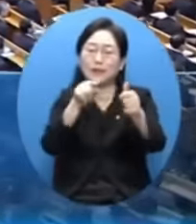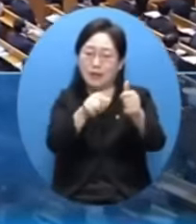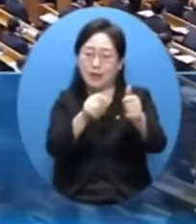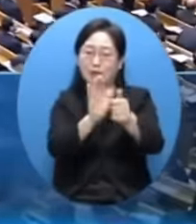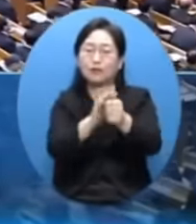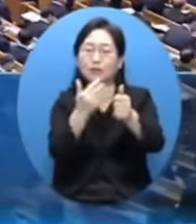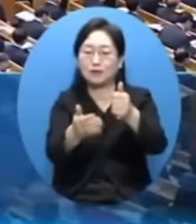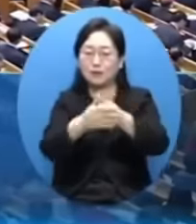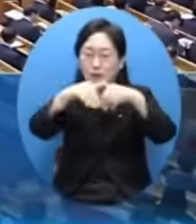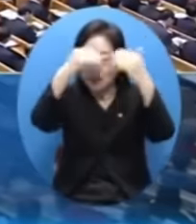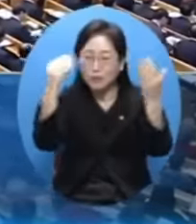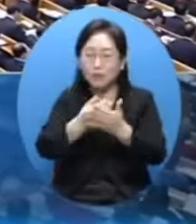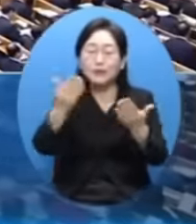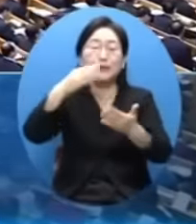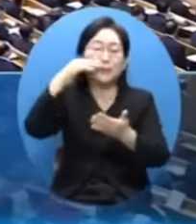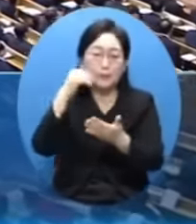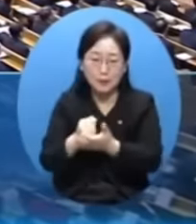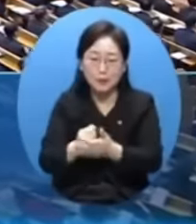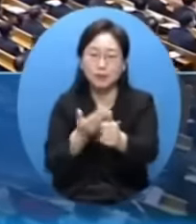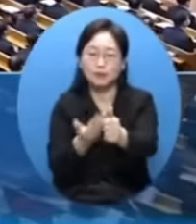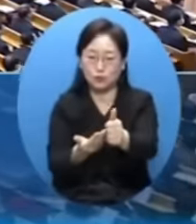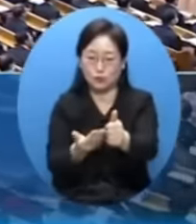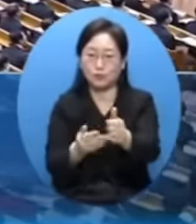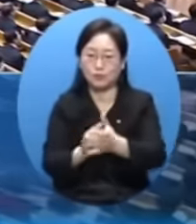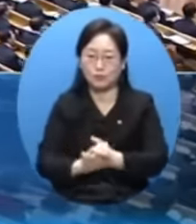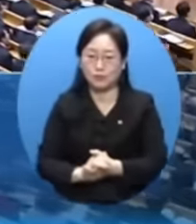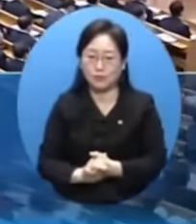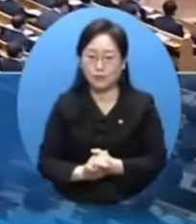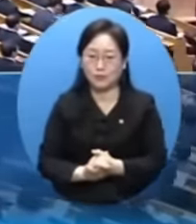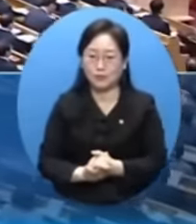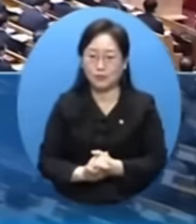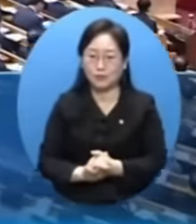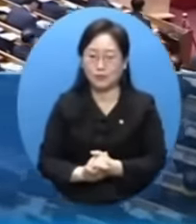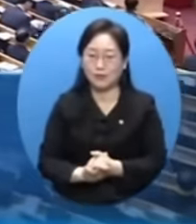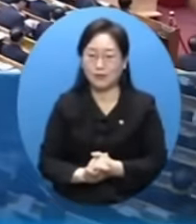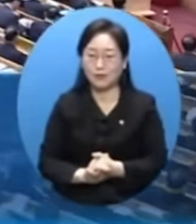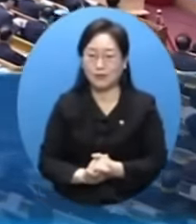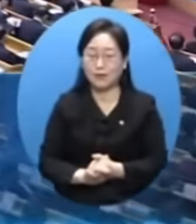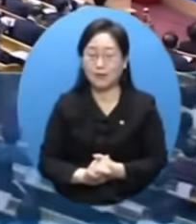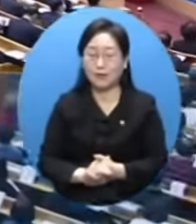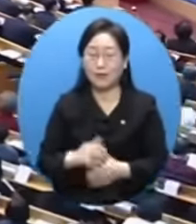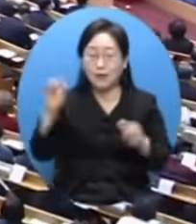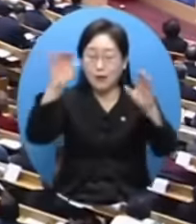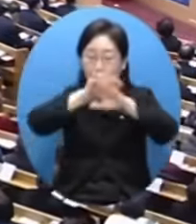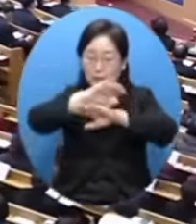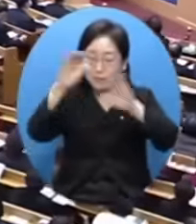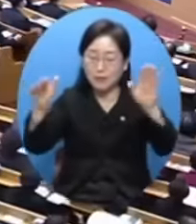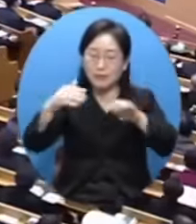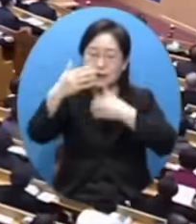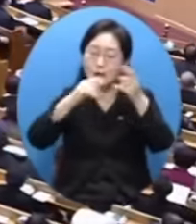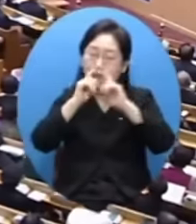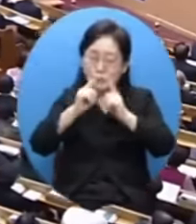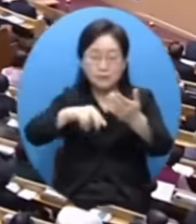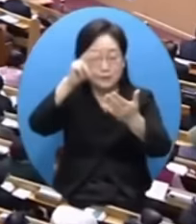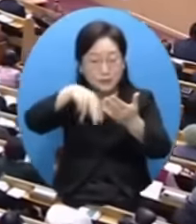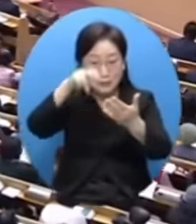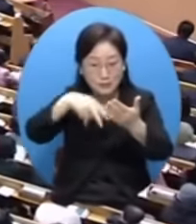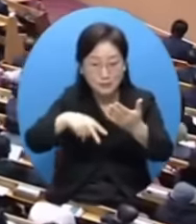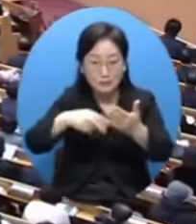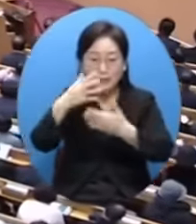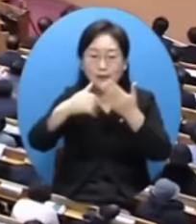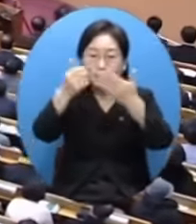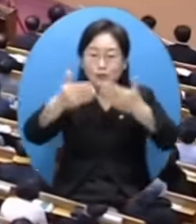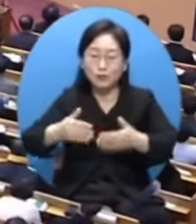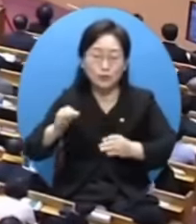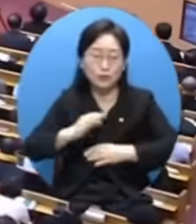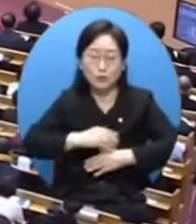그를 범사에 형통하게 하셨더라 아멘 말씀을 죄로 입고 묵상함으로 하나님이 주신 놀라운 은혜 축복을